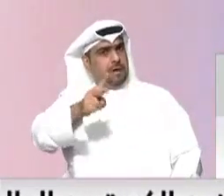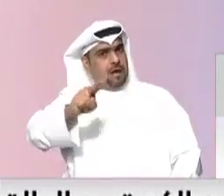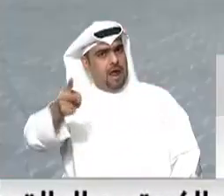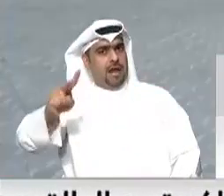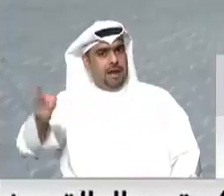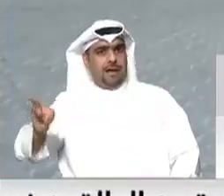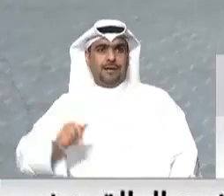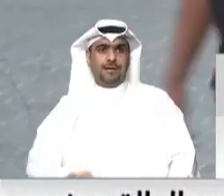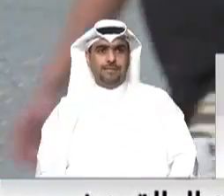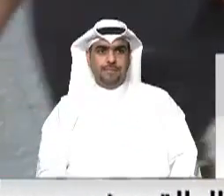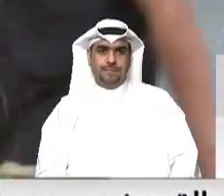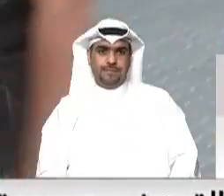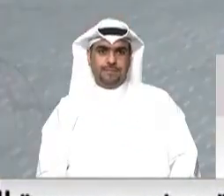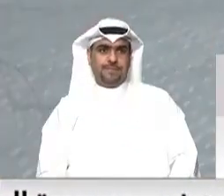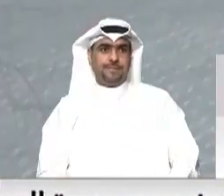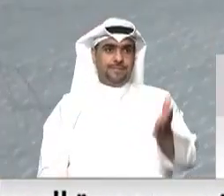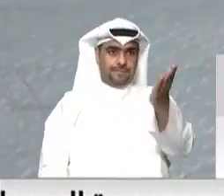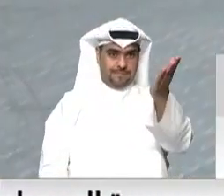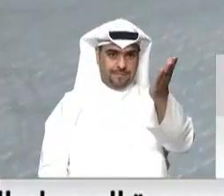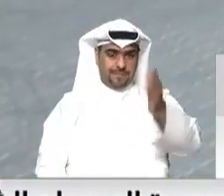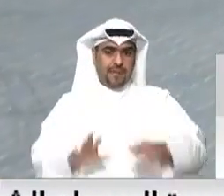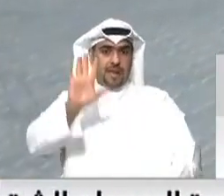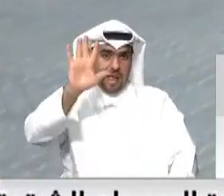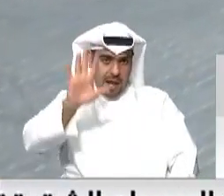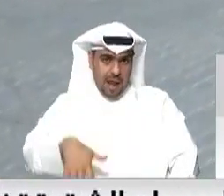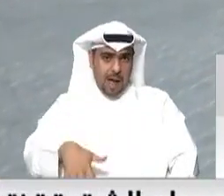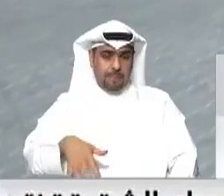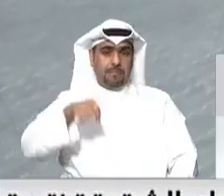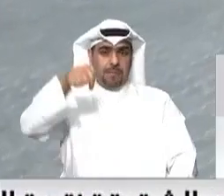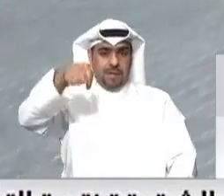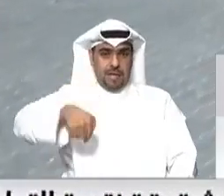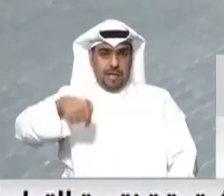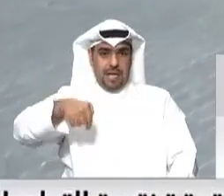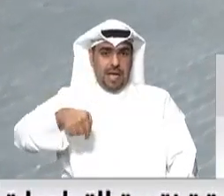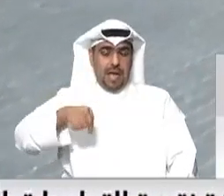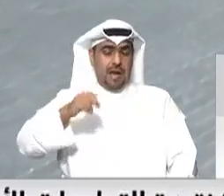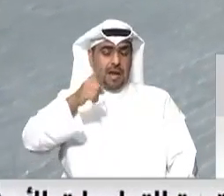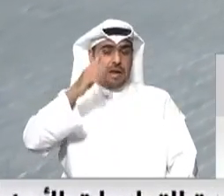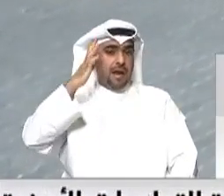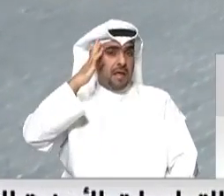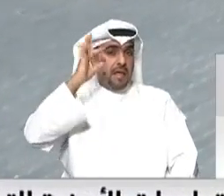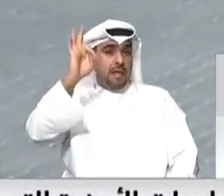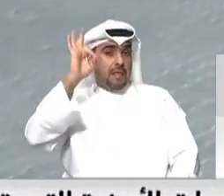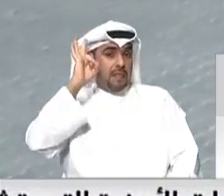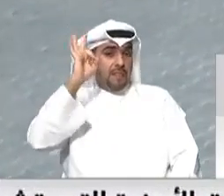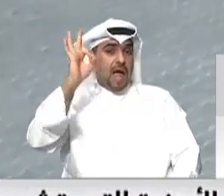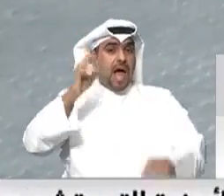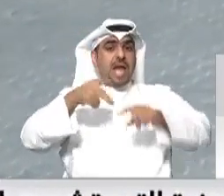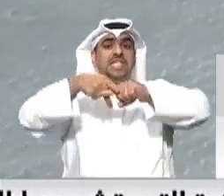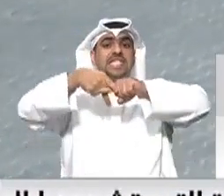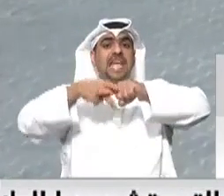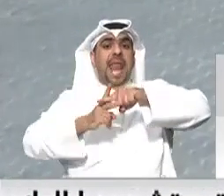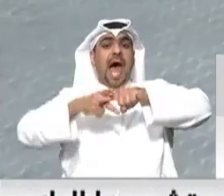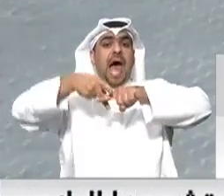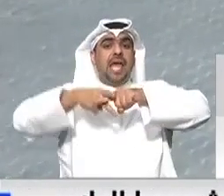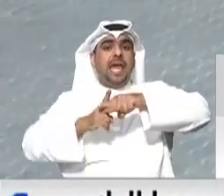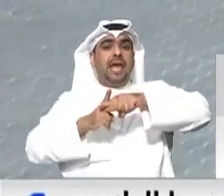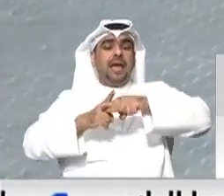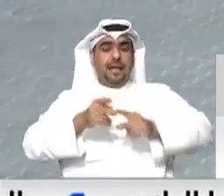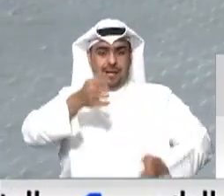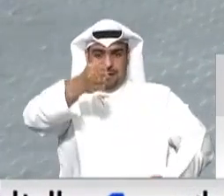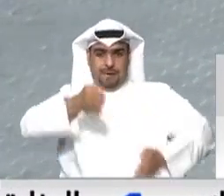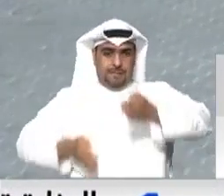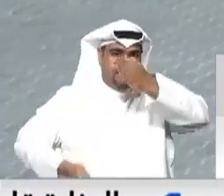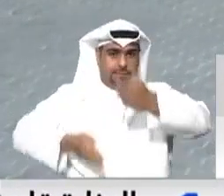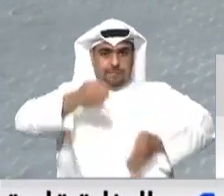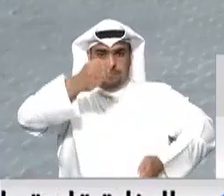المختلفه الذكاء الاصطناعي هو علم علم جديد الان وعلم كمبيوتر ودخل علينا وبعض الدول استفادت منه